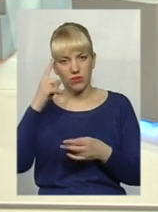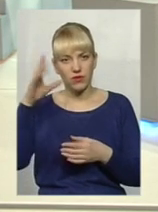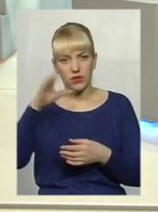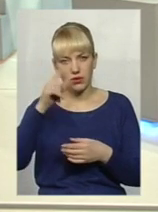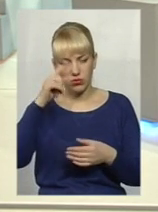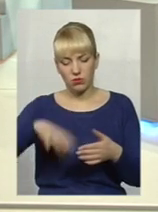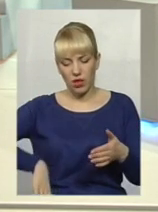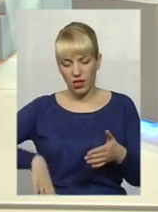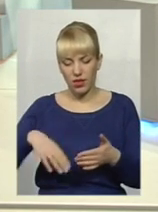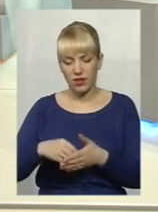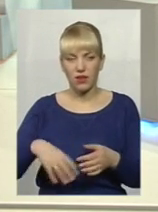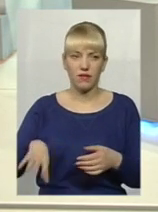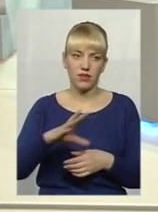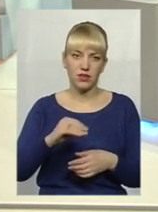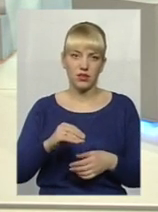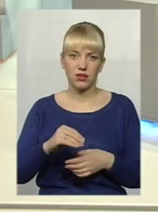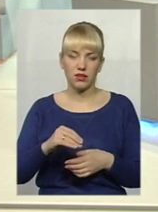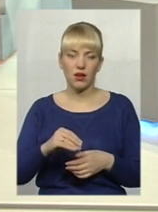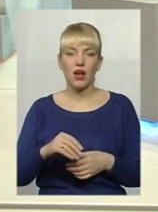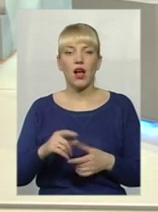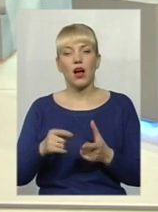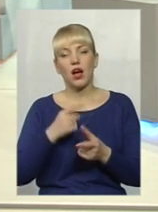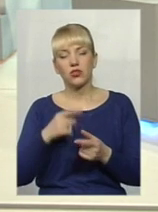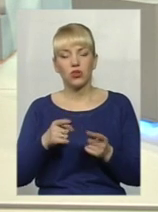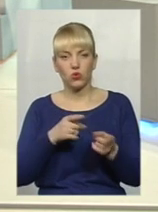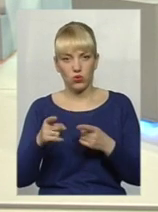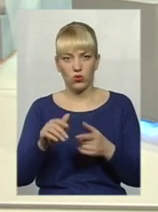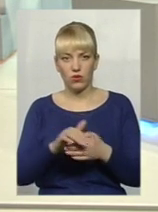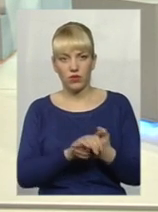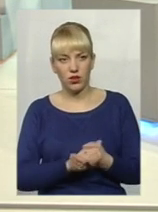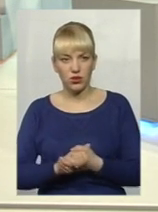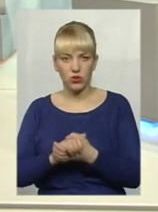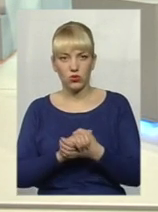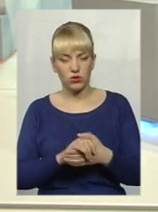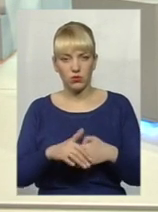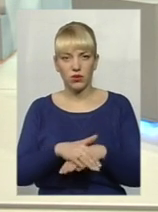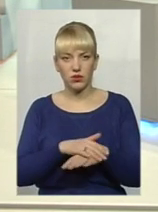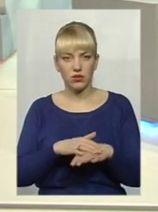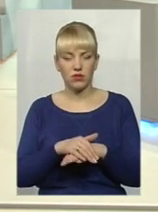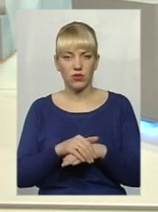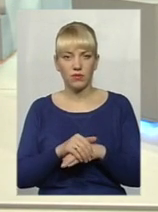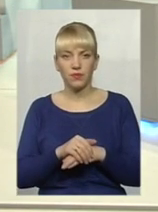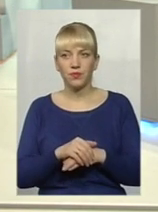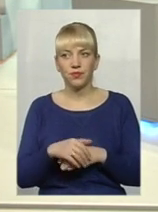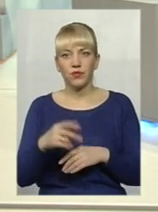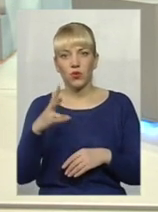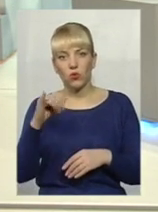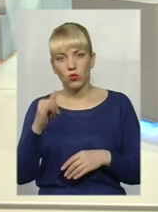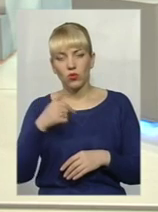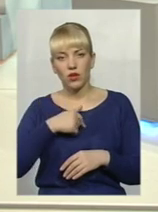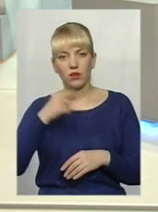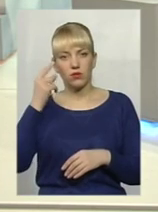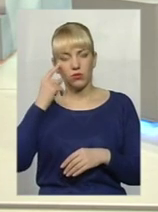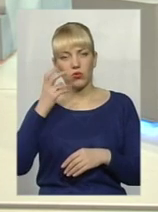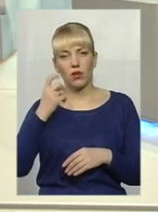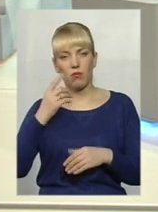платити всі. Але... А чи готове суспільство? Не готове, мабуть. Я думаю, що на перших етапах взагалі, якщо в державі